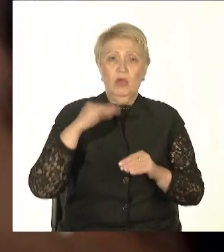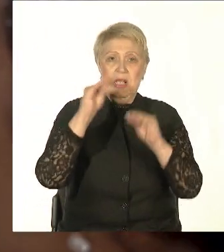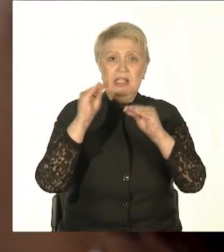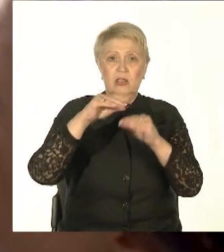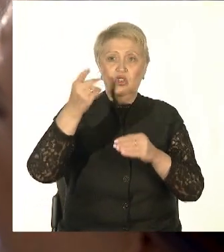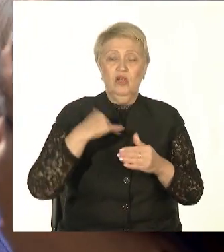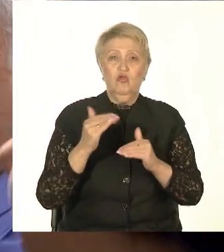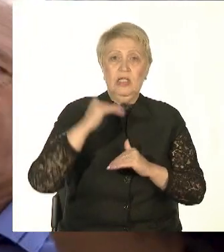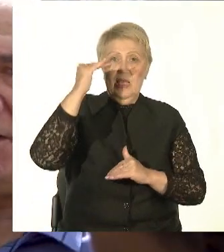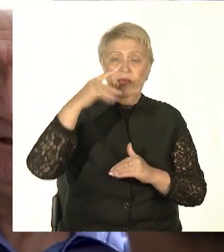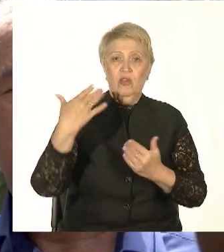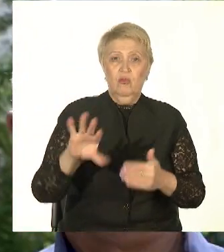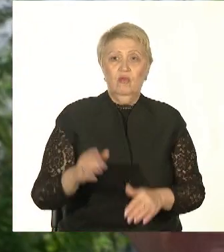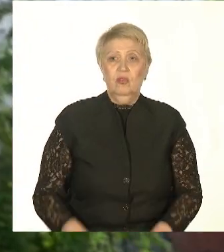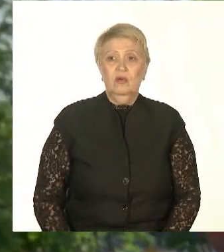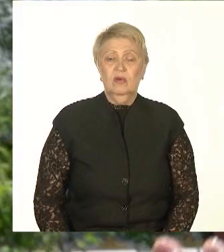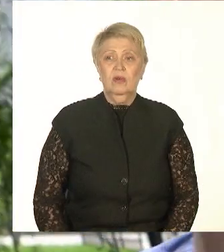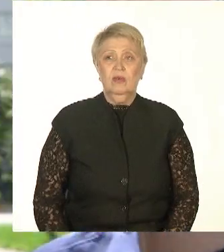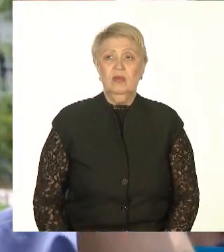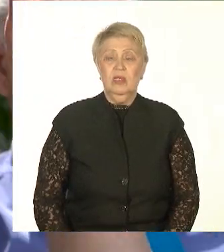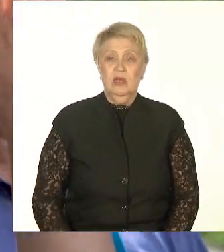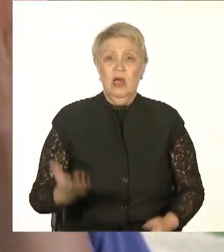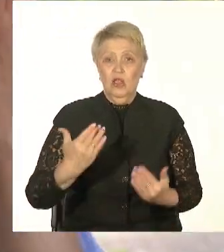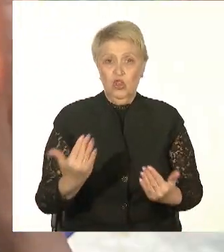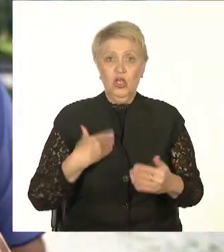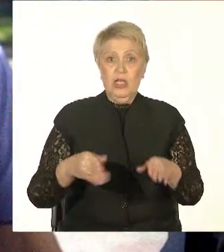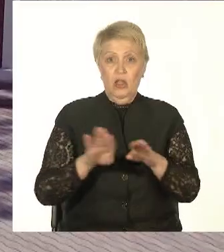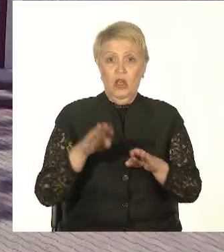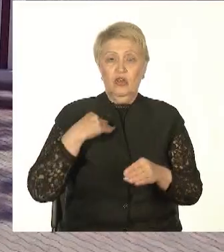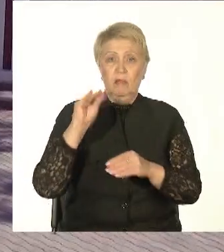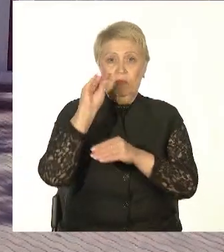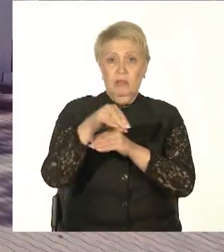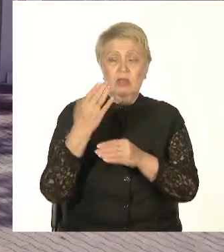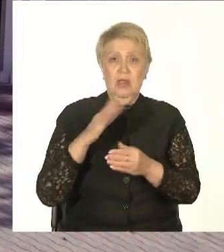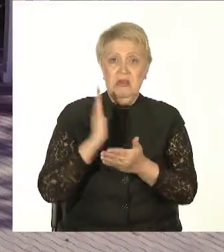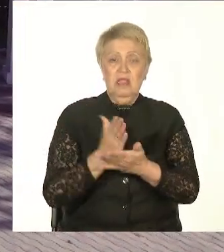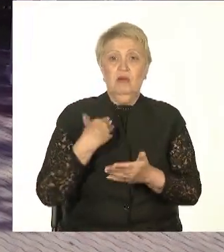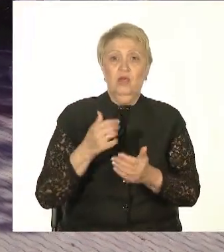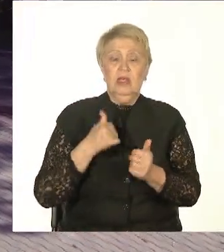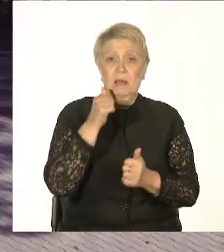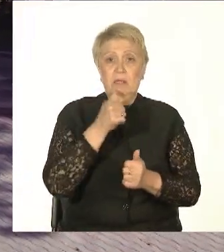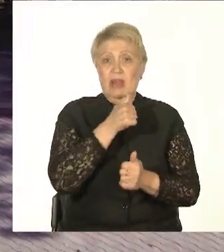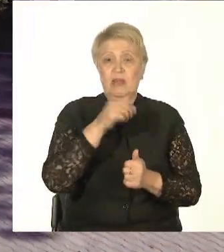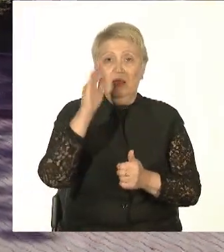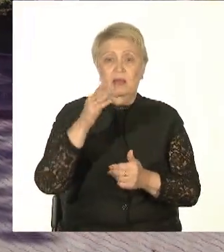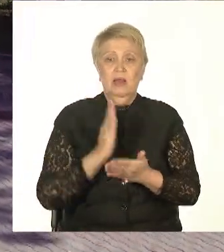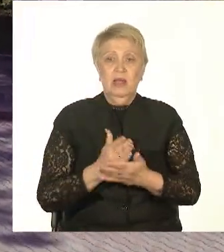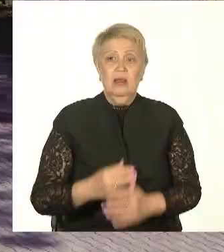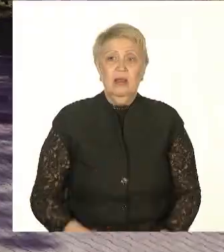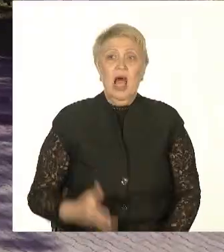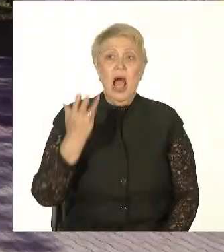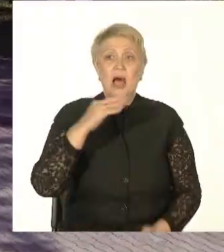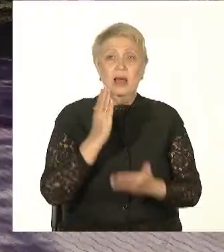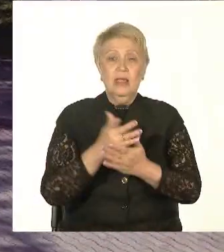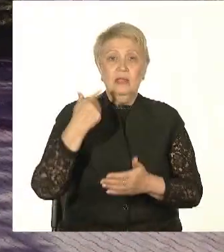там и этим элементом прикрыли. То есть она там сейчас так и лежит, конечно. Да? Конечно. Когда была открыта арка, есть у нас памятник,